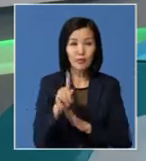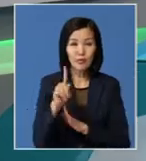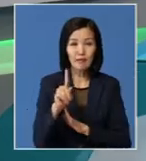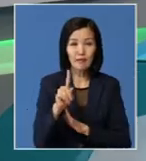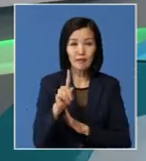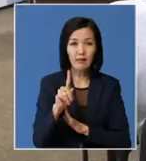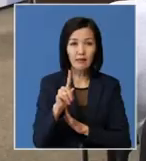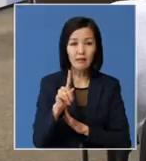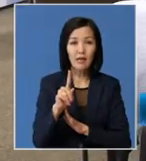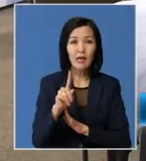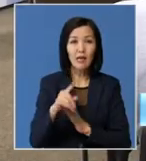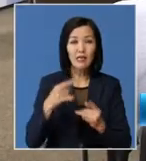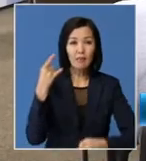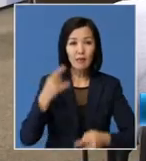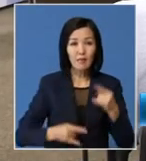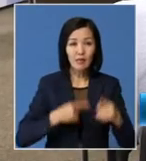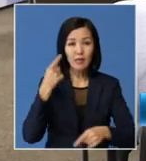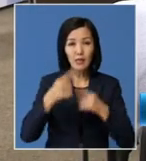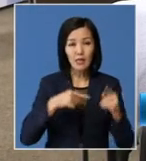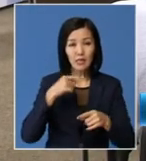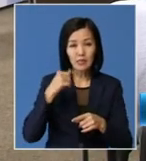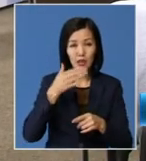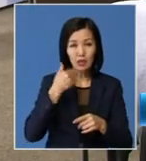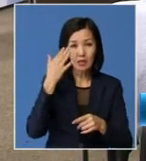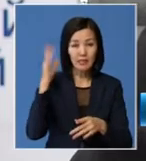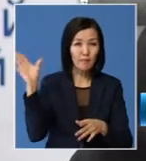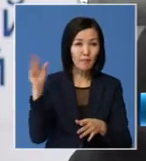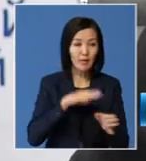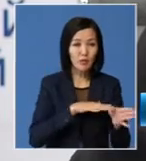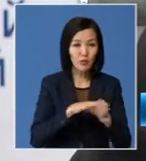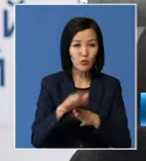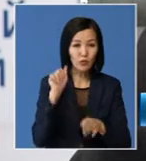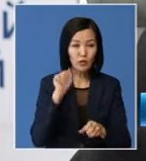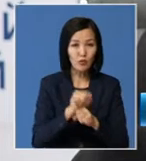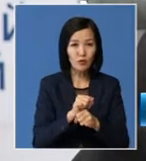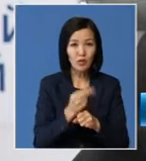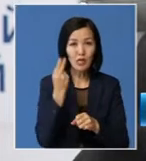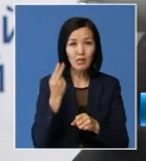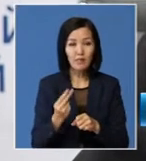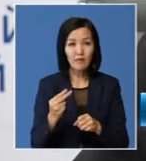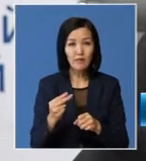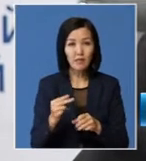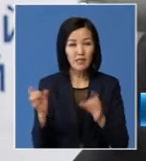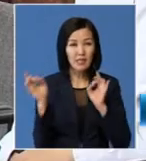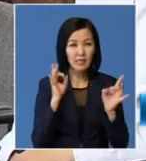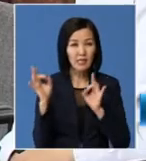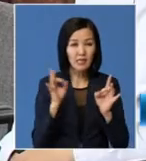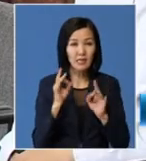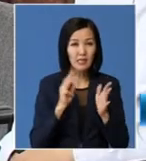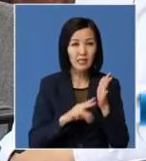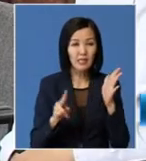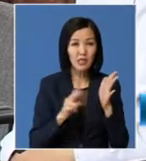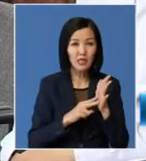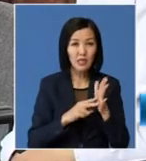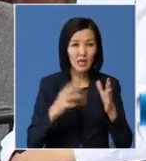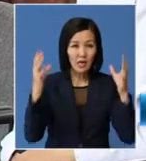баламалы хабар тарату келесі жылдың жазында толықтай өшіріледі. Бүгінгі күні цифрлық сигналды қабылдайтын 87 радиотелевизиялық станция